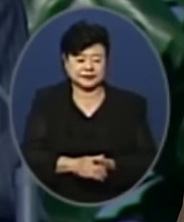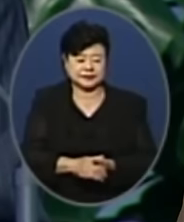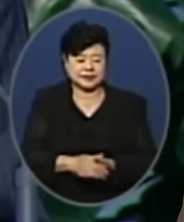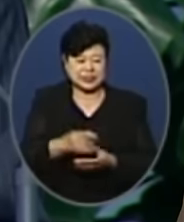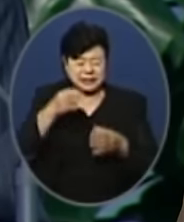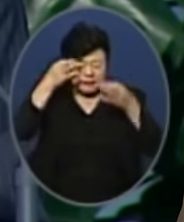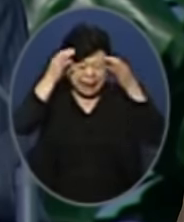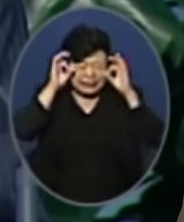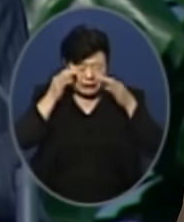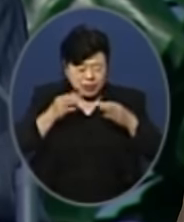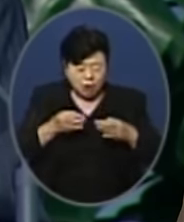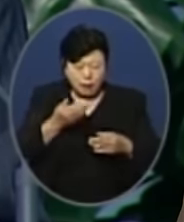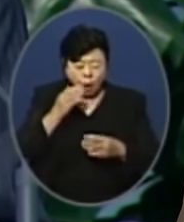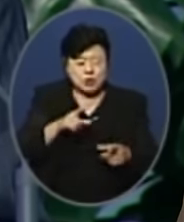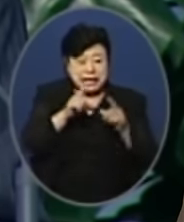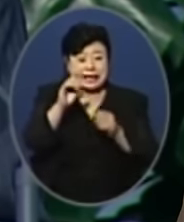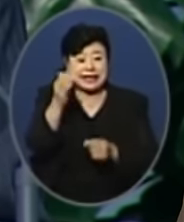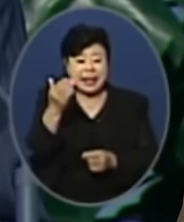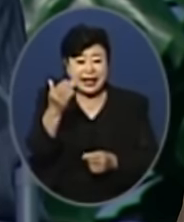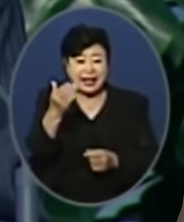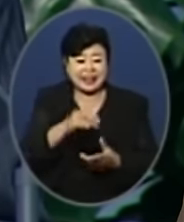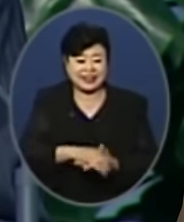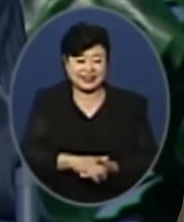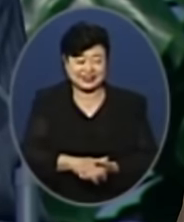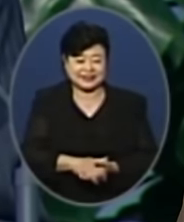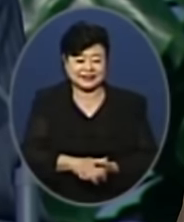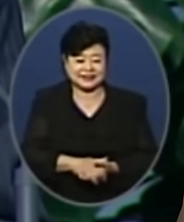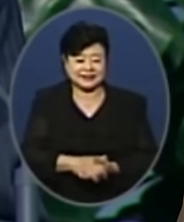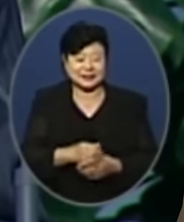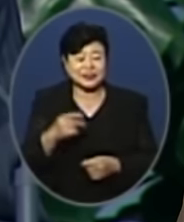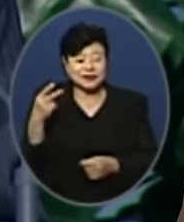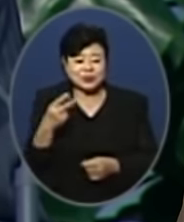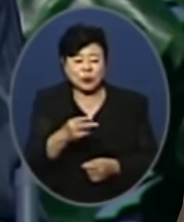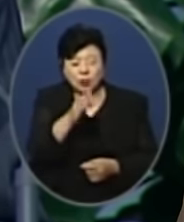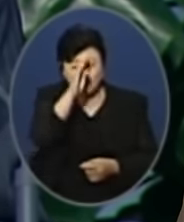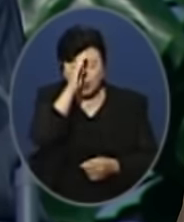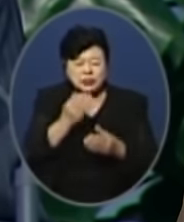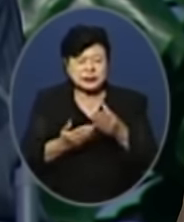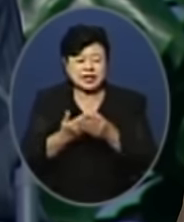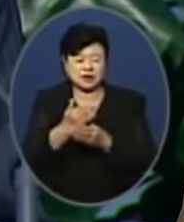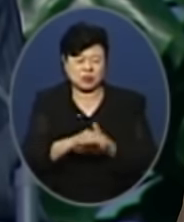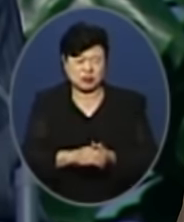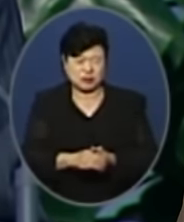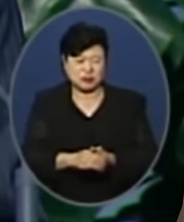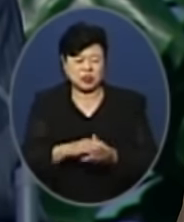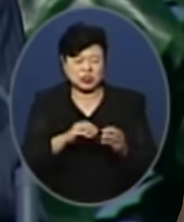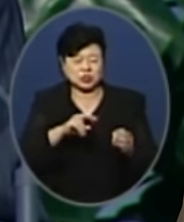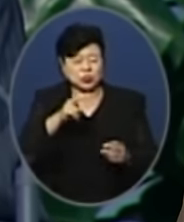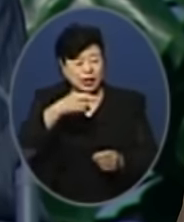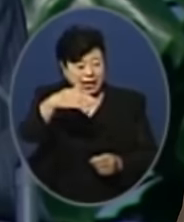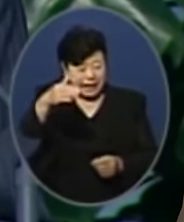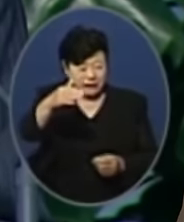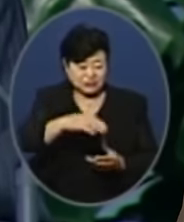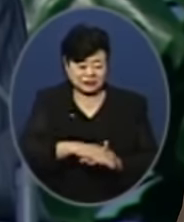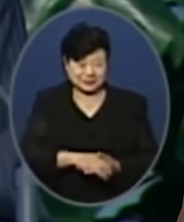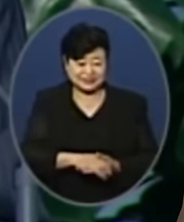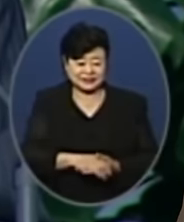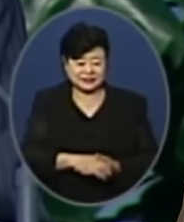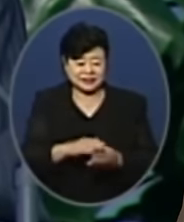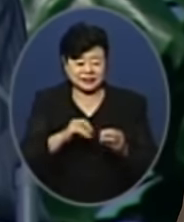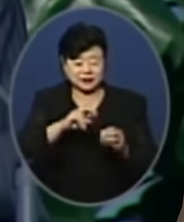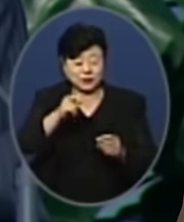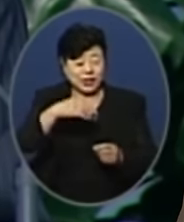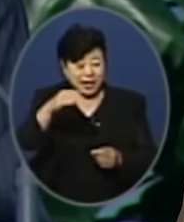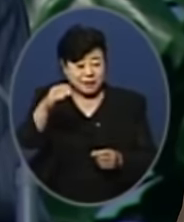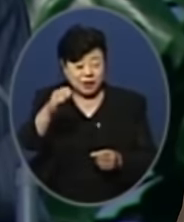이마에 땀을 흘려야 먹고 사는 것입니다. 그리고 병이 되는 것입니다. 너는 흙이니 흙으로 돌아가라. 흙으로